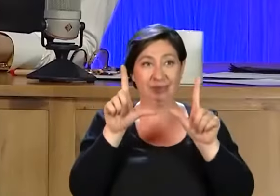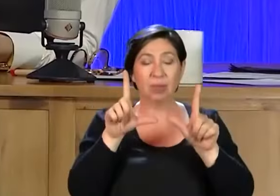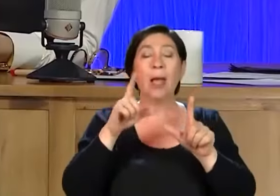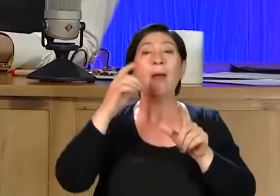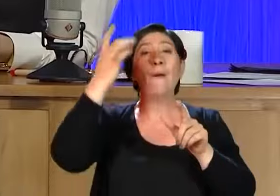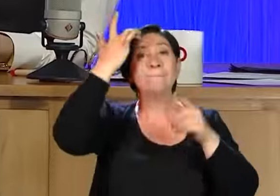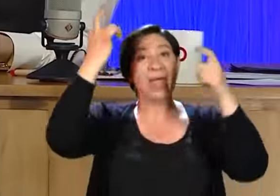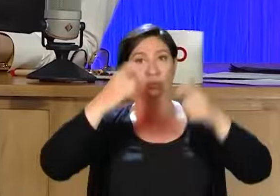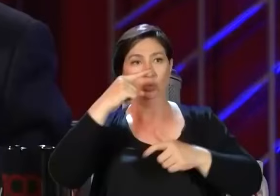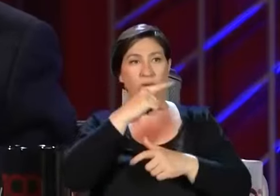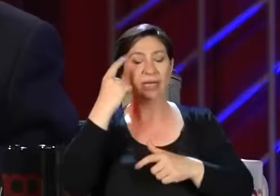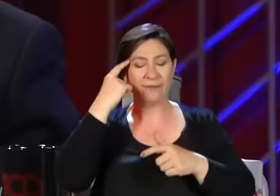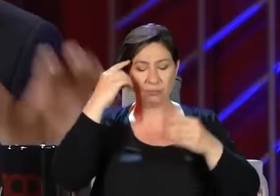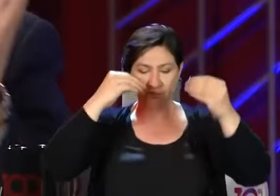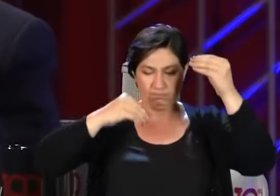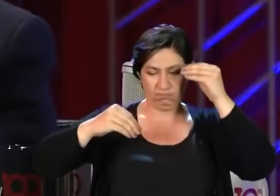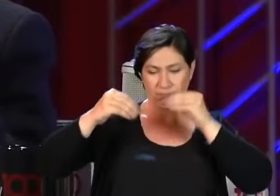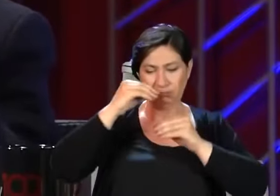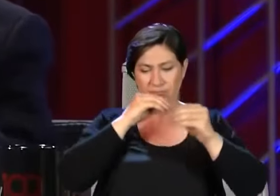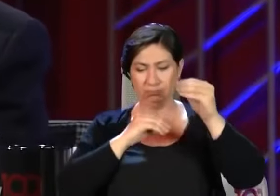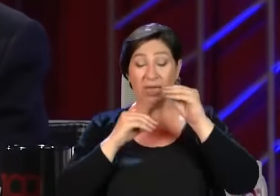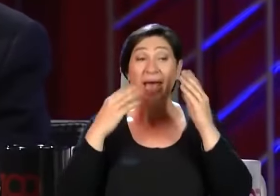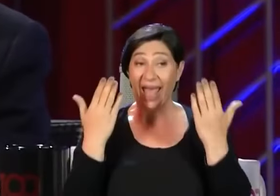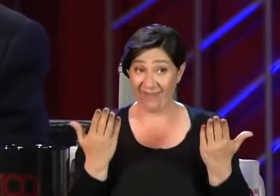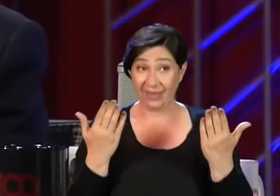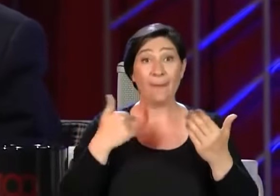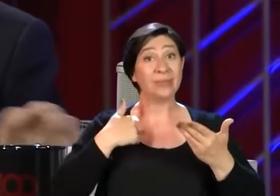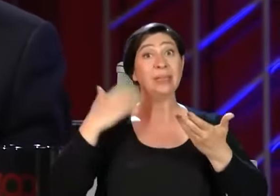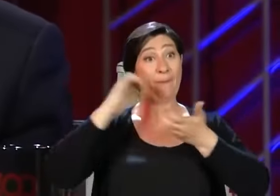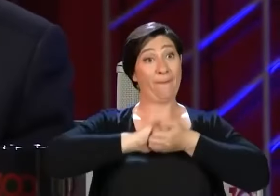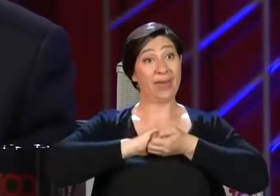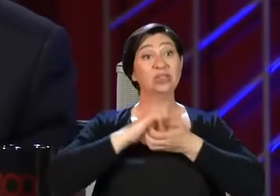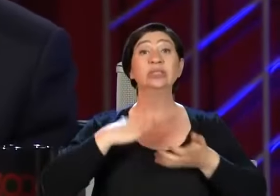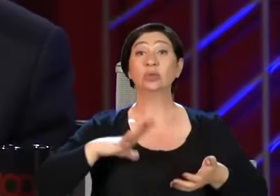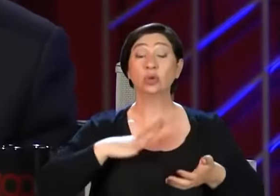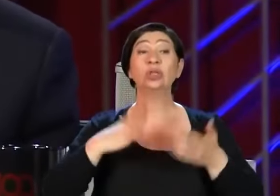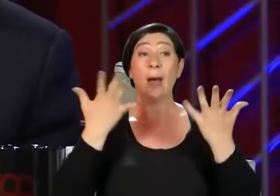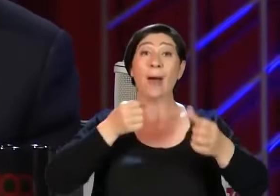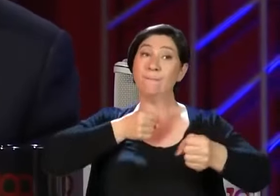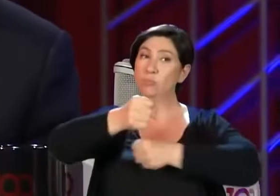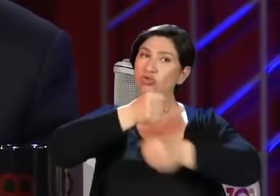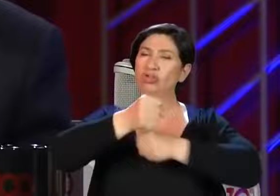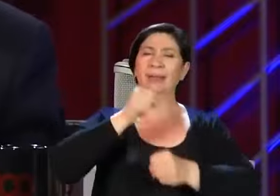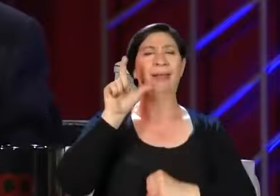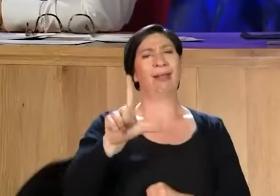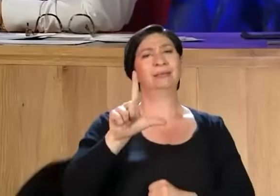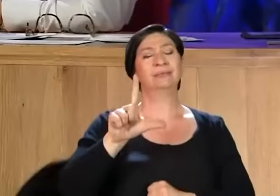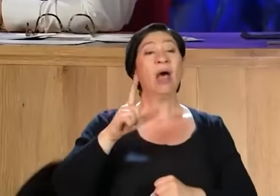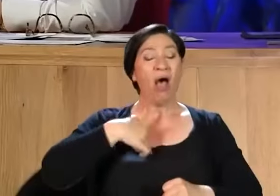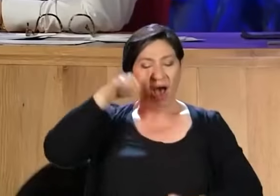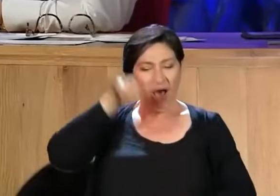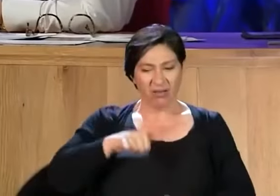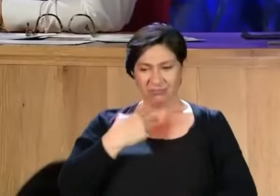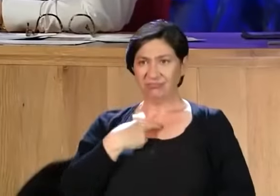Beylikdüzü'nü karar verdim ve kafamda kurguladım. Evet, biz barış istiyoruz ama aynı zamanda mücadele etmeliyiz. Yani